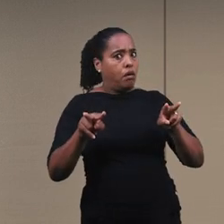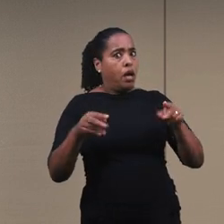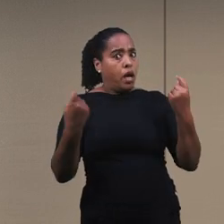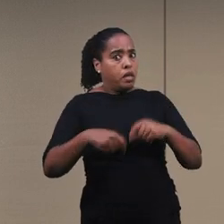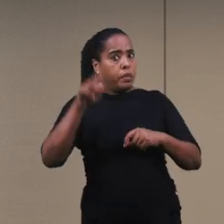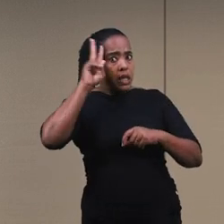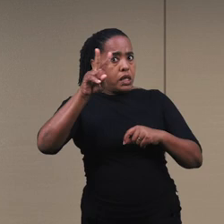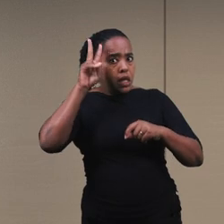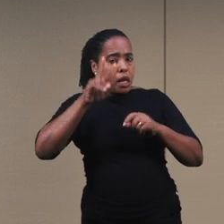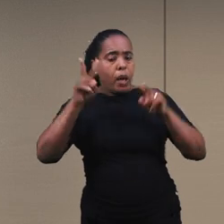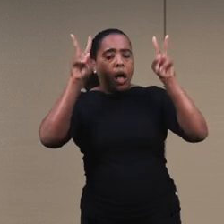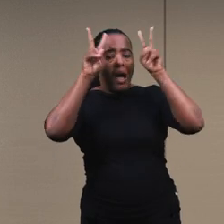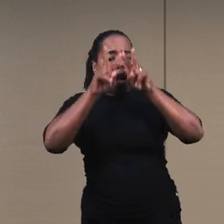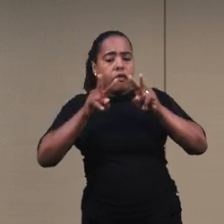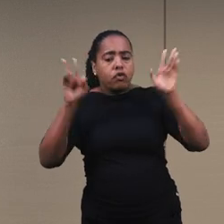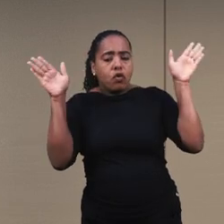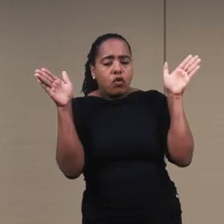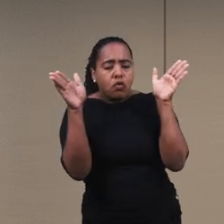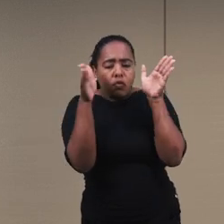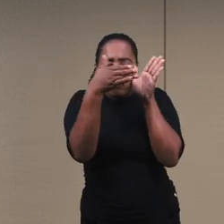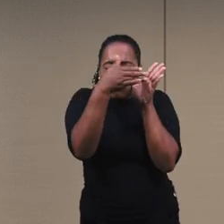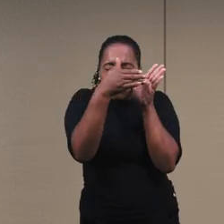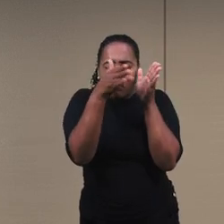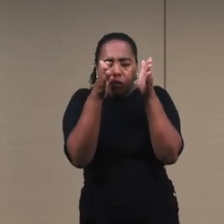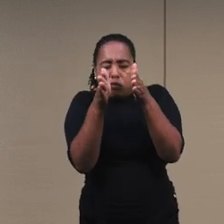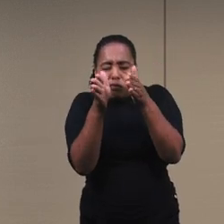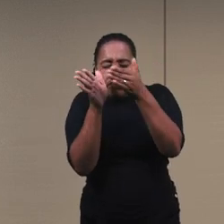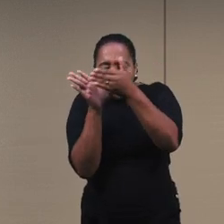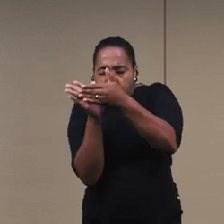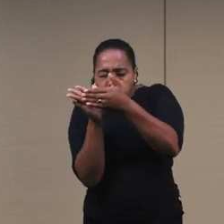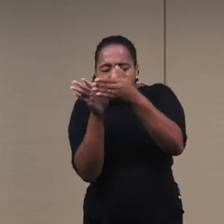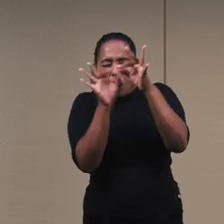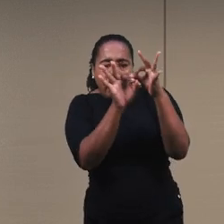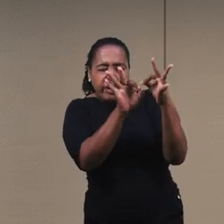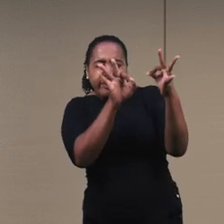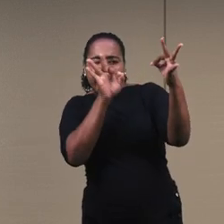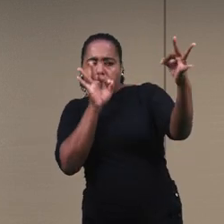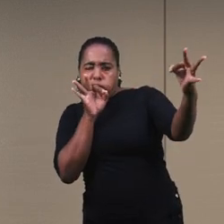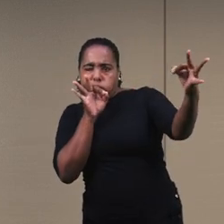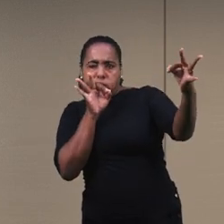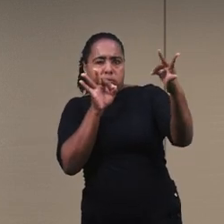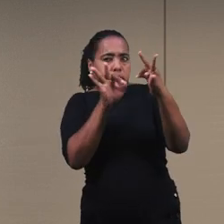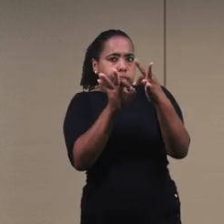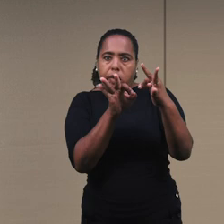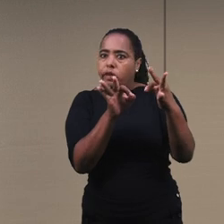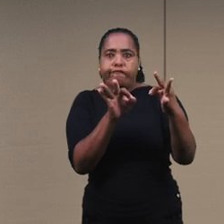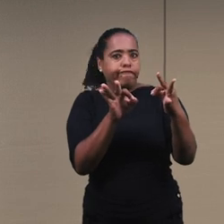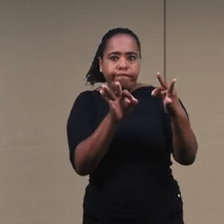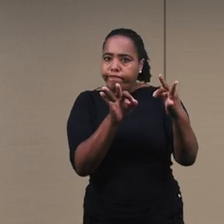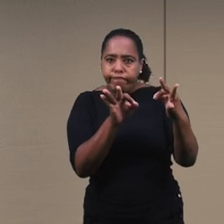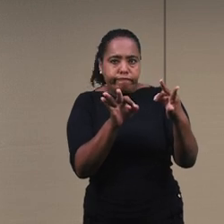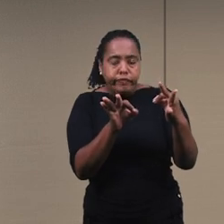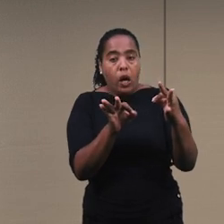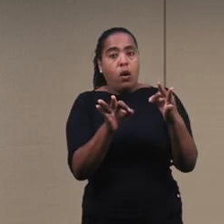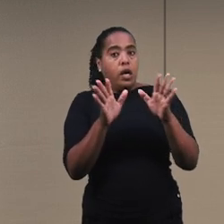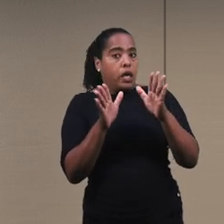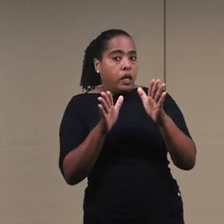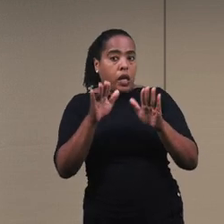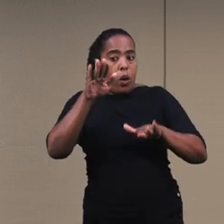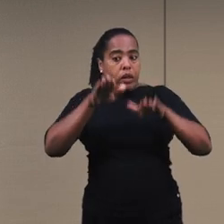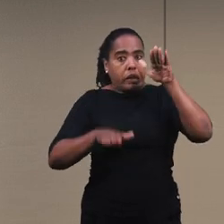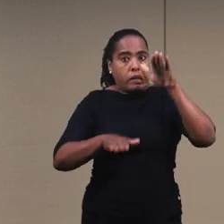réduit de vision et elle ne voit pas très bien de loin ou de proche. Donc, selon ce champ visuel et